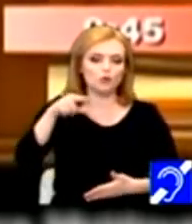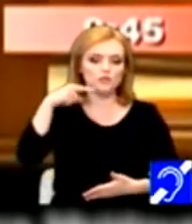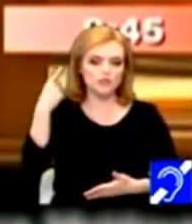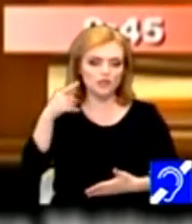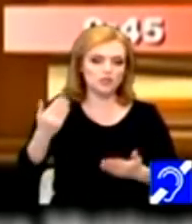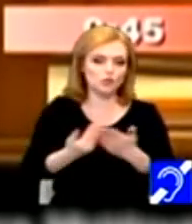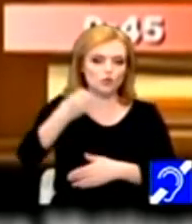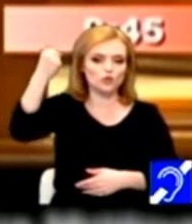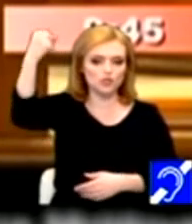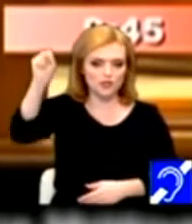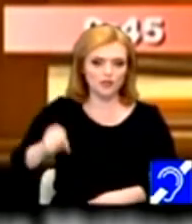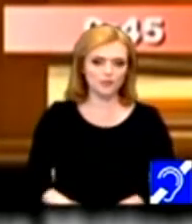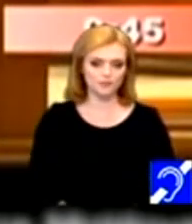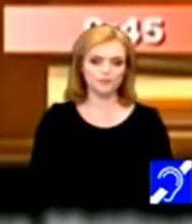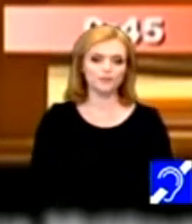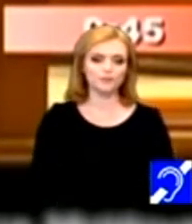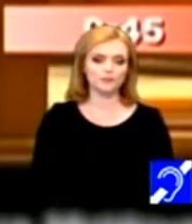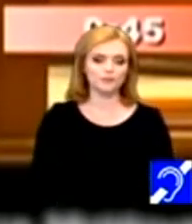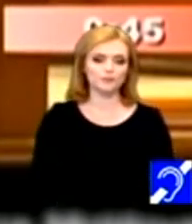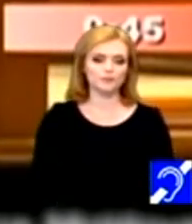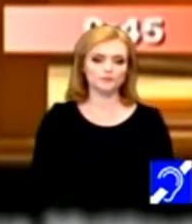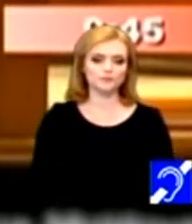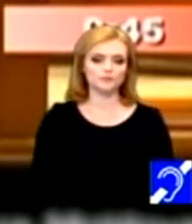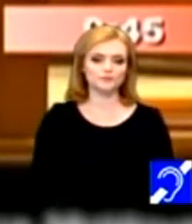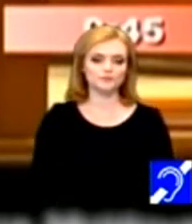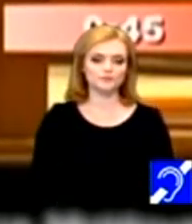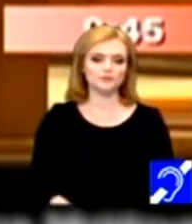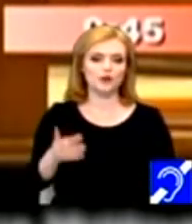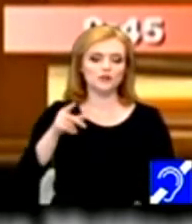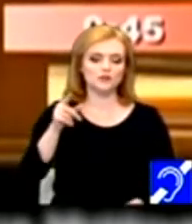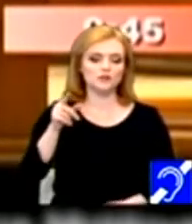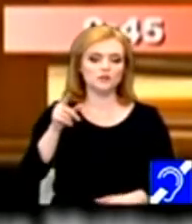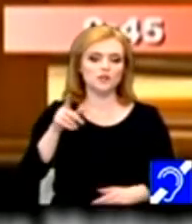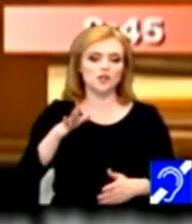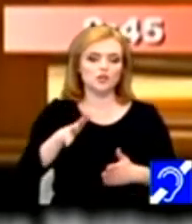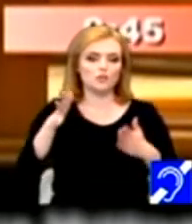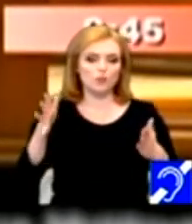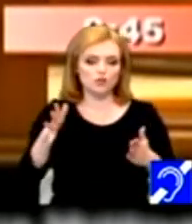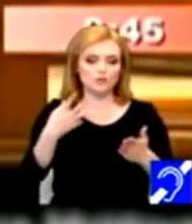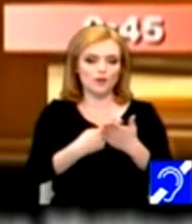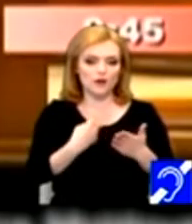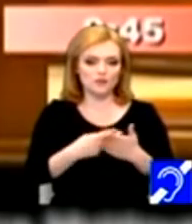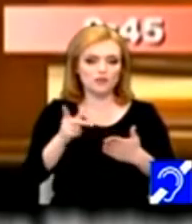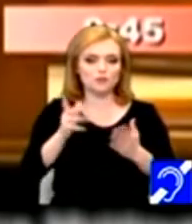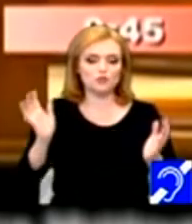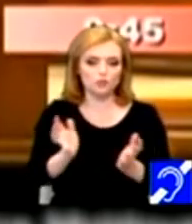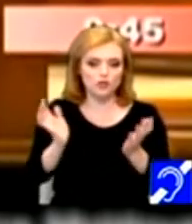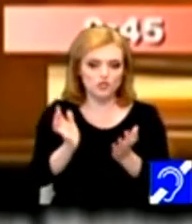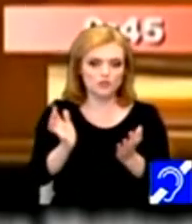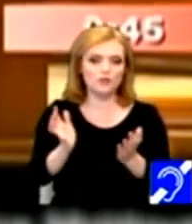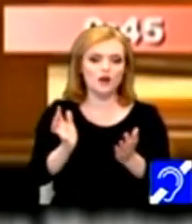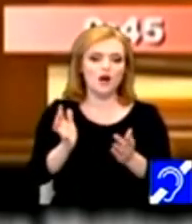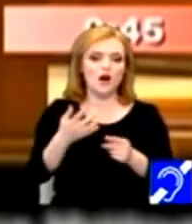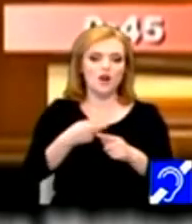să treacă prutul, să fie preluate pe cablu acolo, trebuie ca cele de acolo să vină aici pe cablu, trebuie să încurajăm